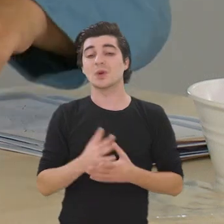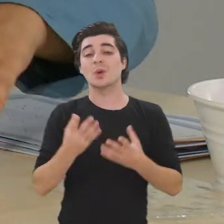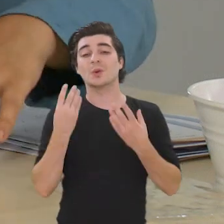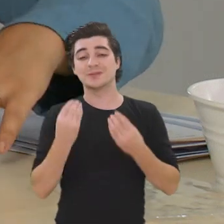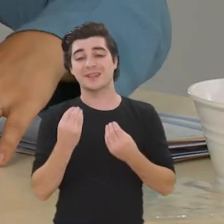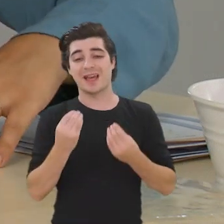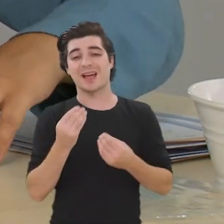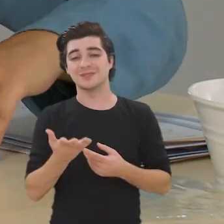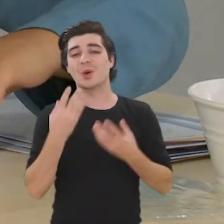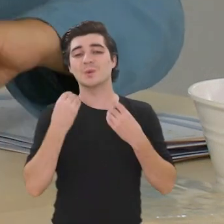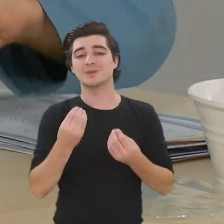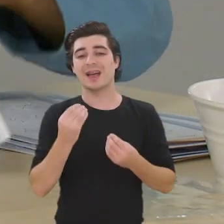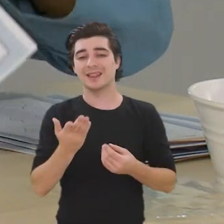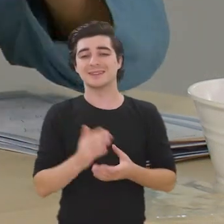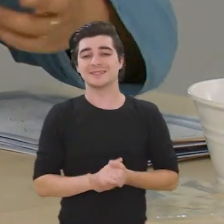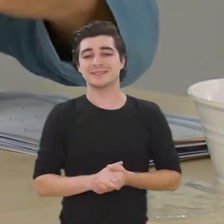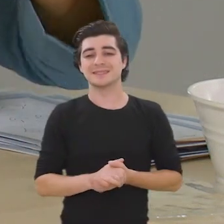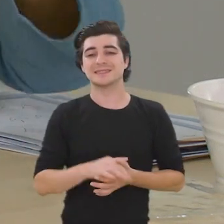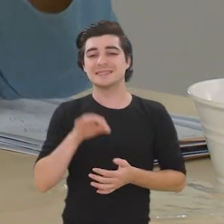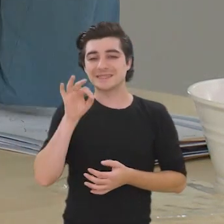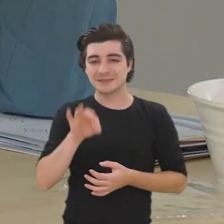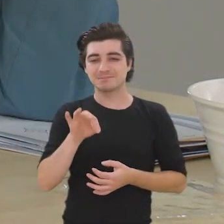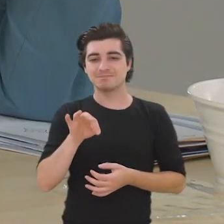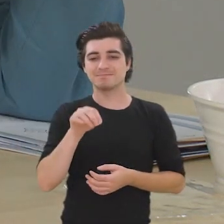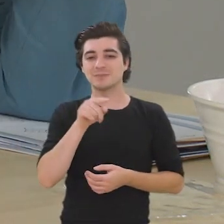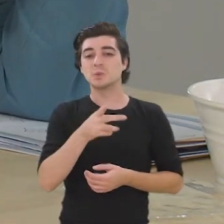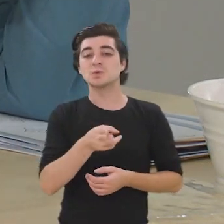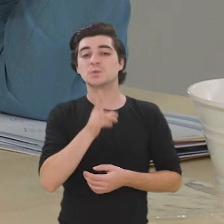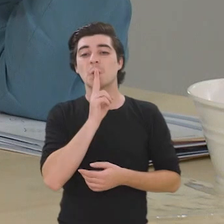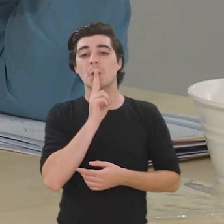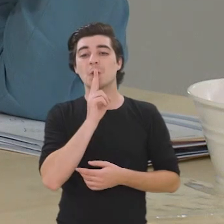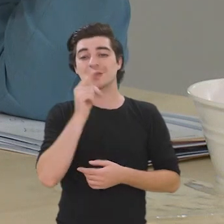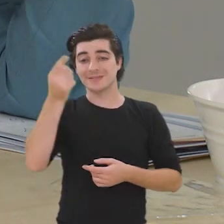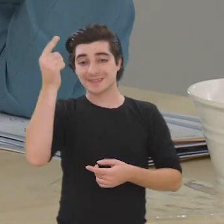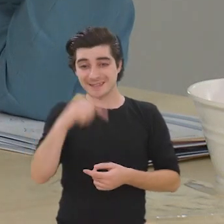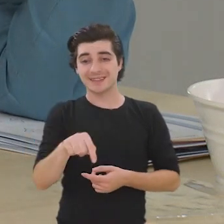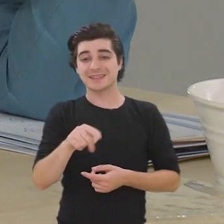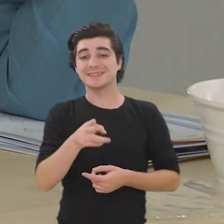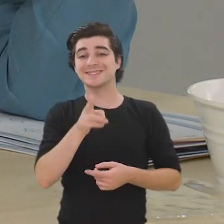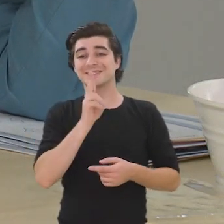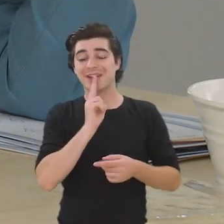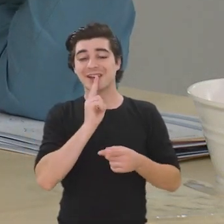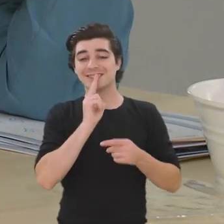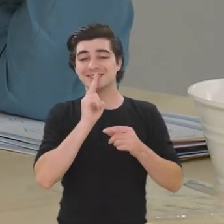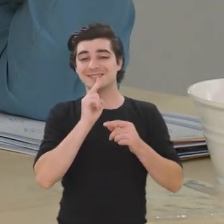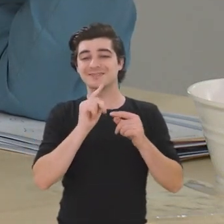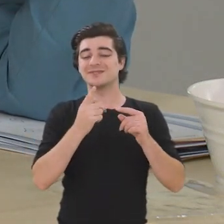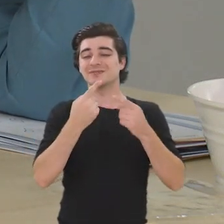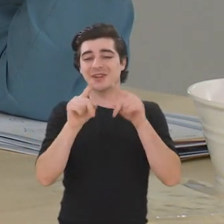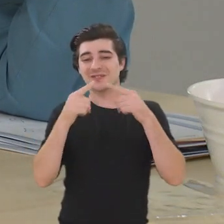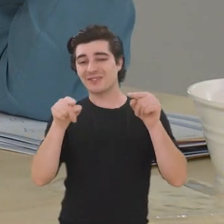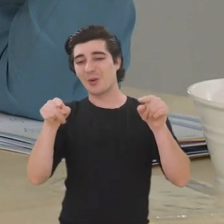Çok güzel. Çok güzel. Şimdi... Son sıradaki son